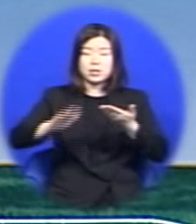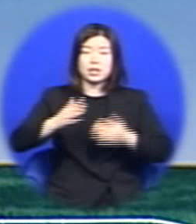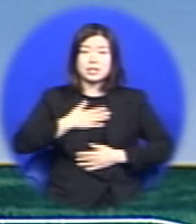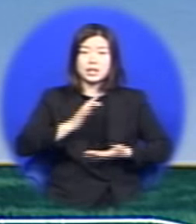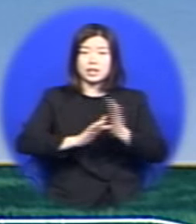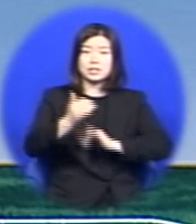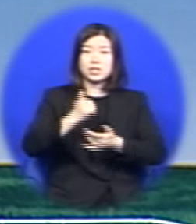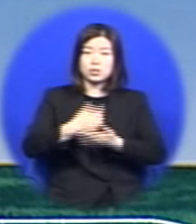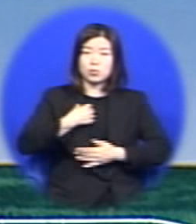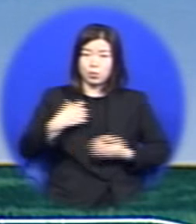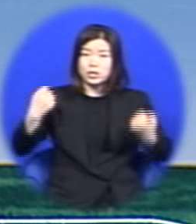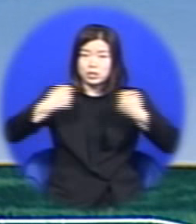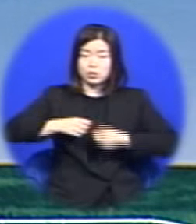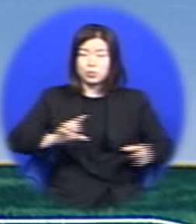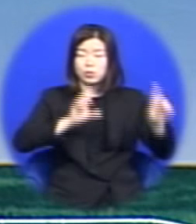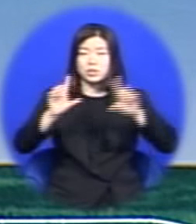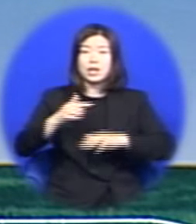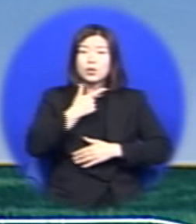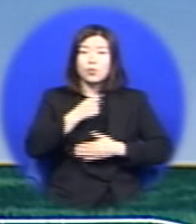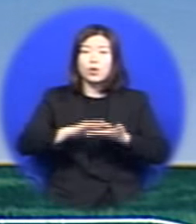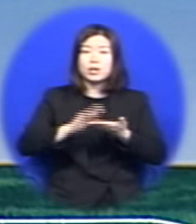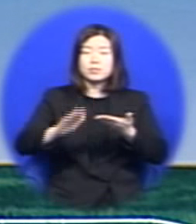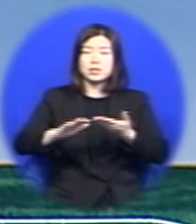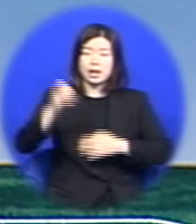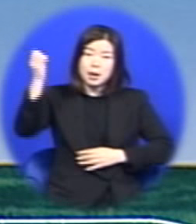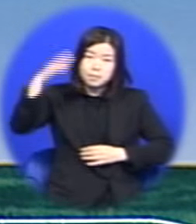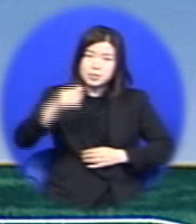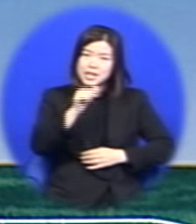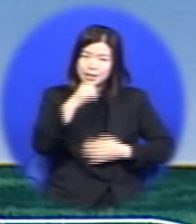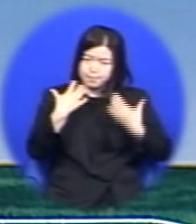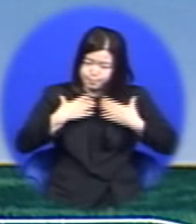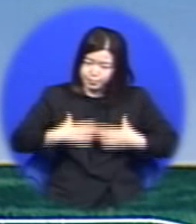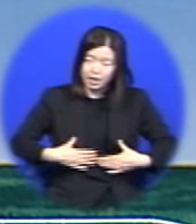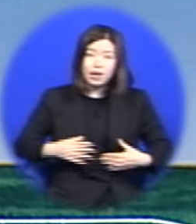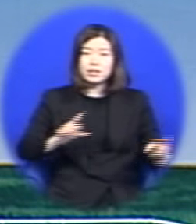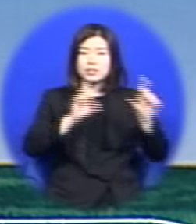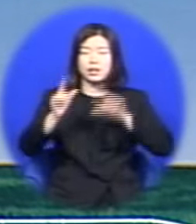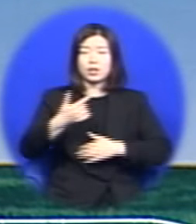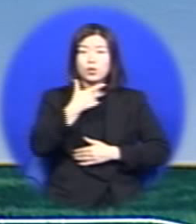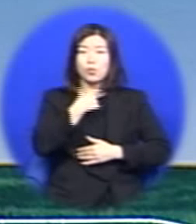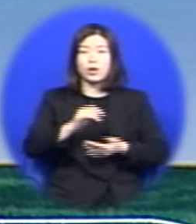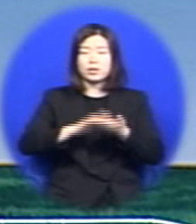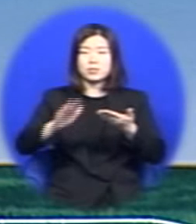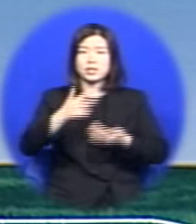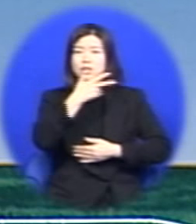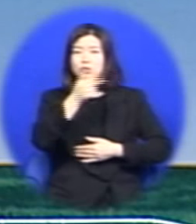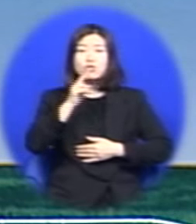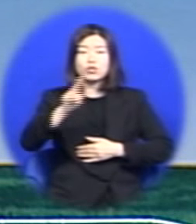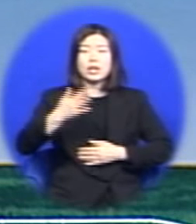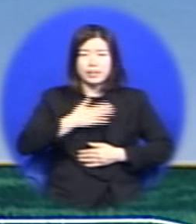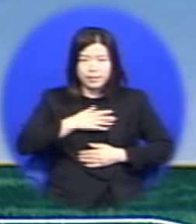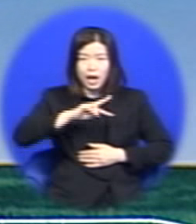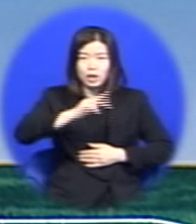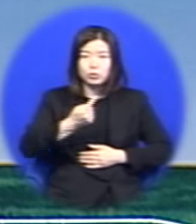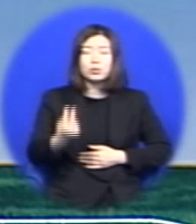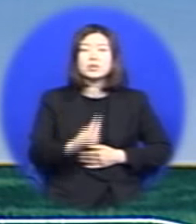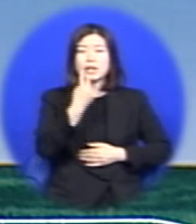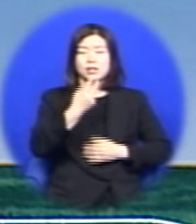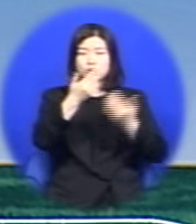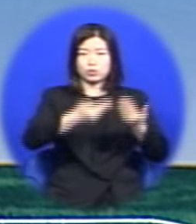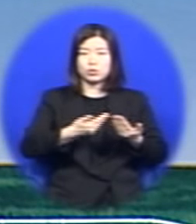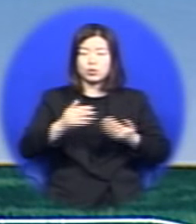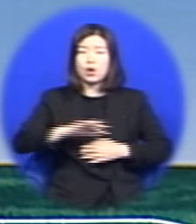예수님의 옷을 입고 살기를 원합니다. 빛의 갑옷을 입고 살기를 원합니다. 주여 나도 살리시고 우리